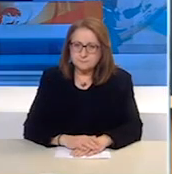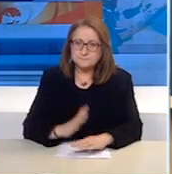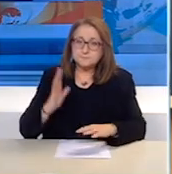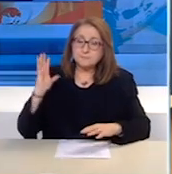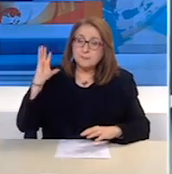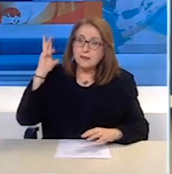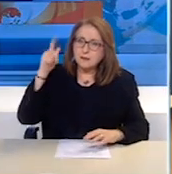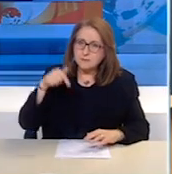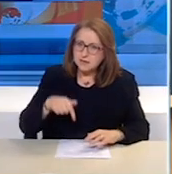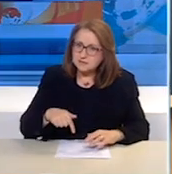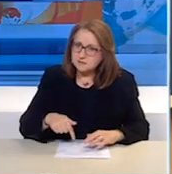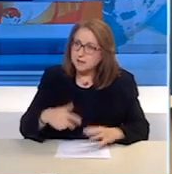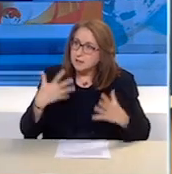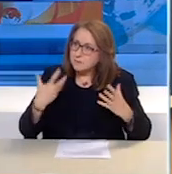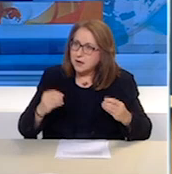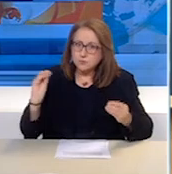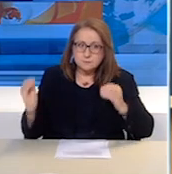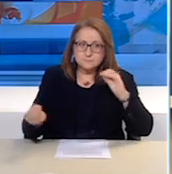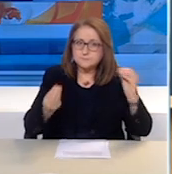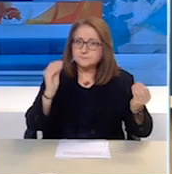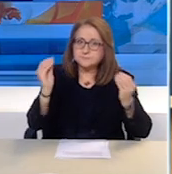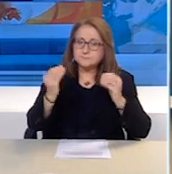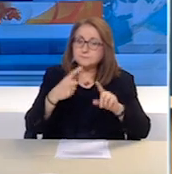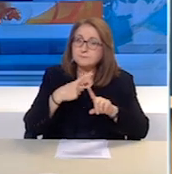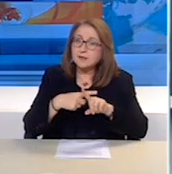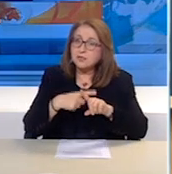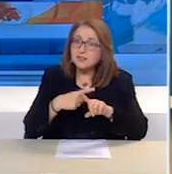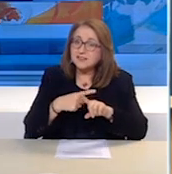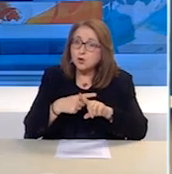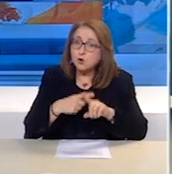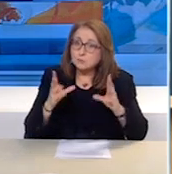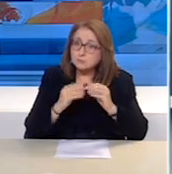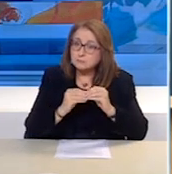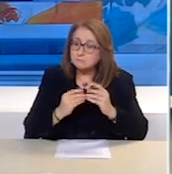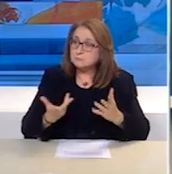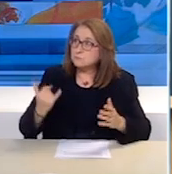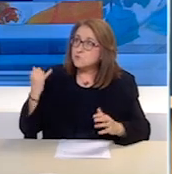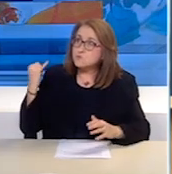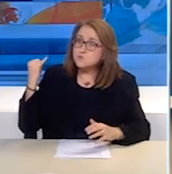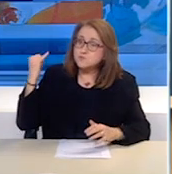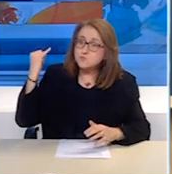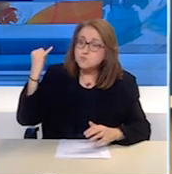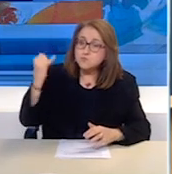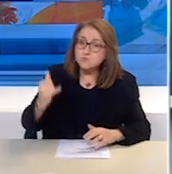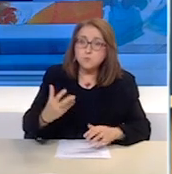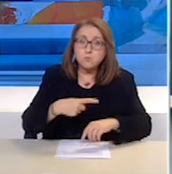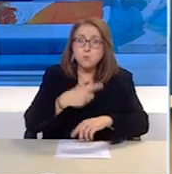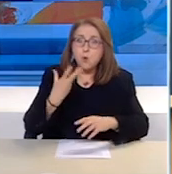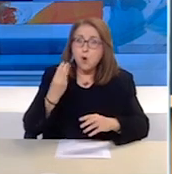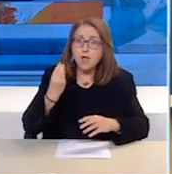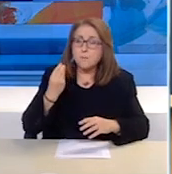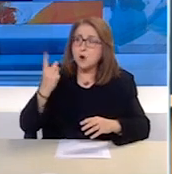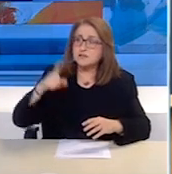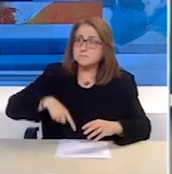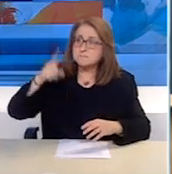αφορούν ανθρώπους που είναι θετικοί στον κορονοϊό για μακροχρονικό διάστημα. Πώς εξηγείται αυτό επιστημονικά και πώς επηρεάζει την οικοδόμηση της